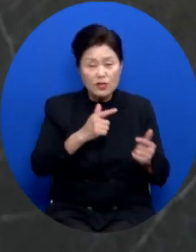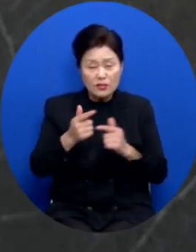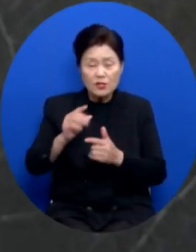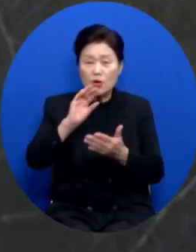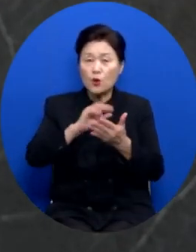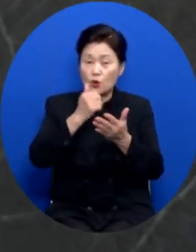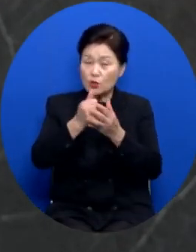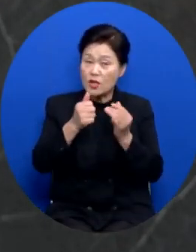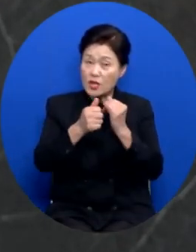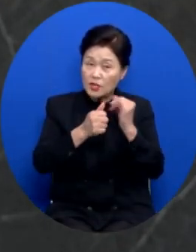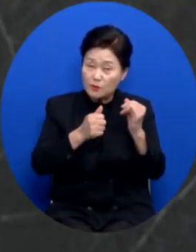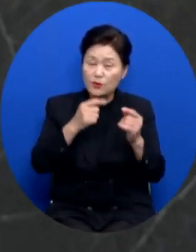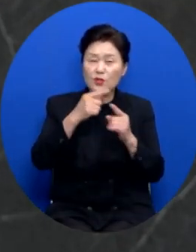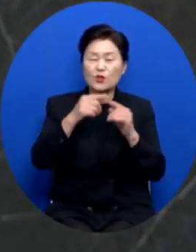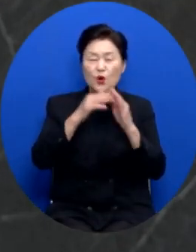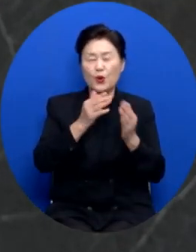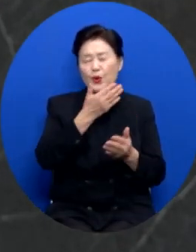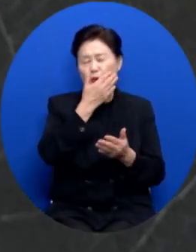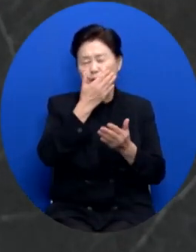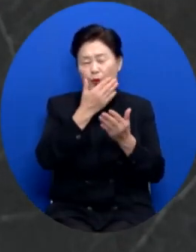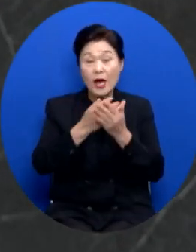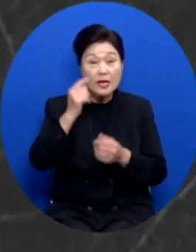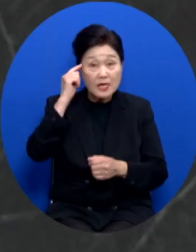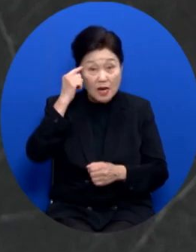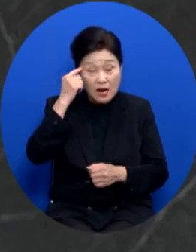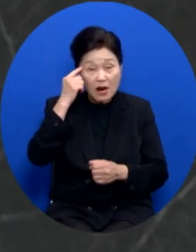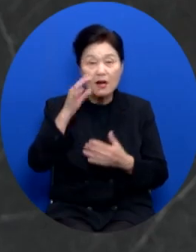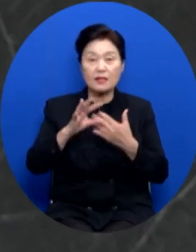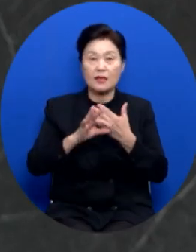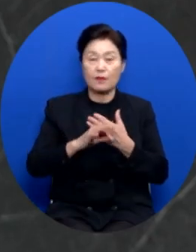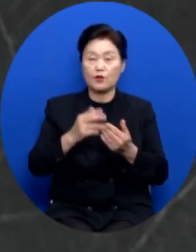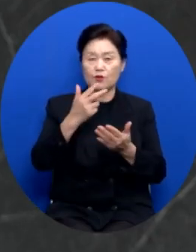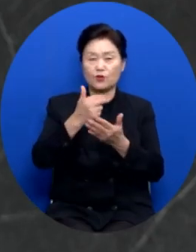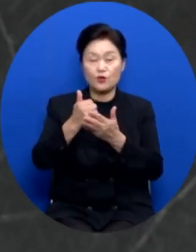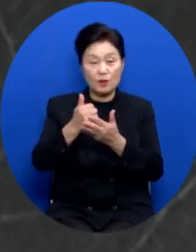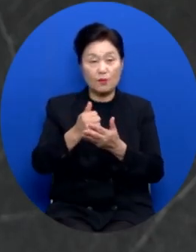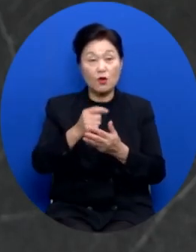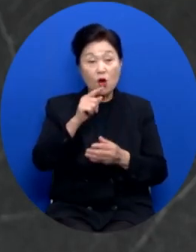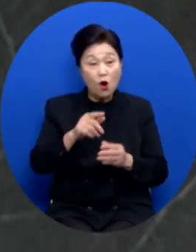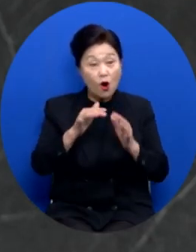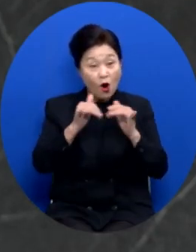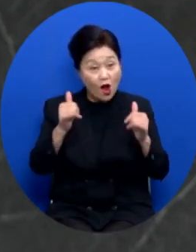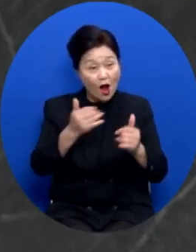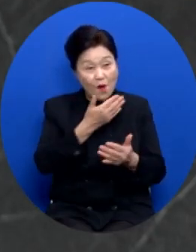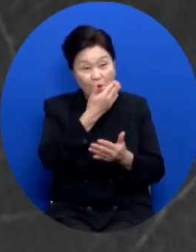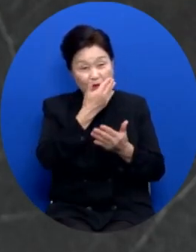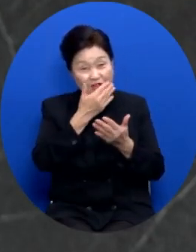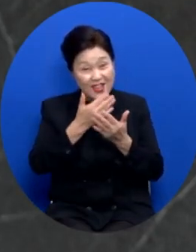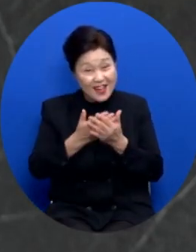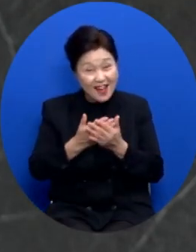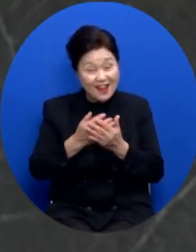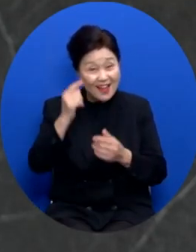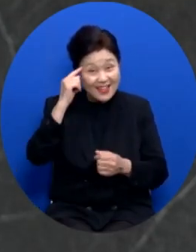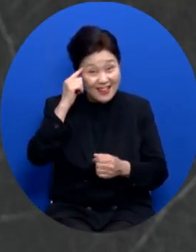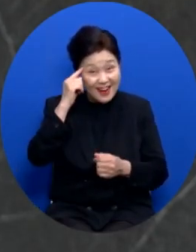교회를 귀하고 영광스럽게 여긴다면 우리 주님은 마나 그 사람을 귀하게시겠습니까